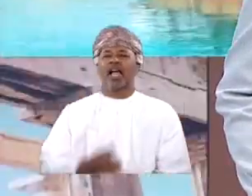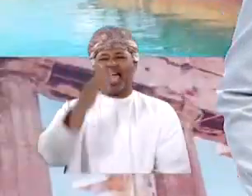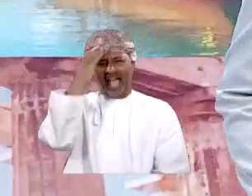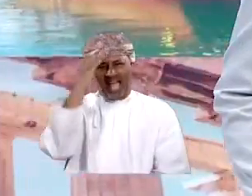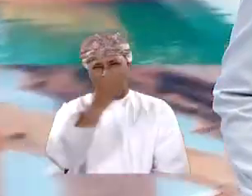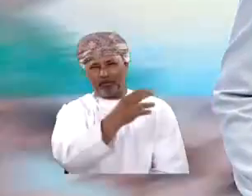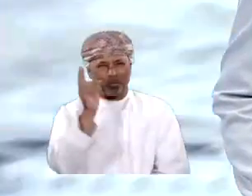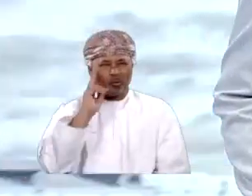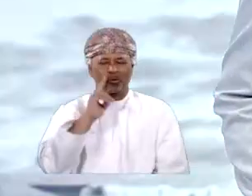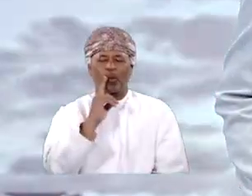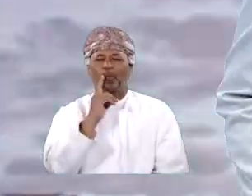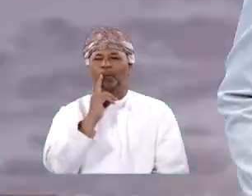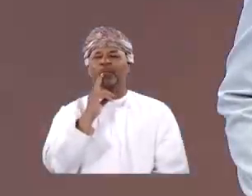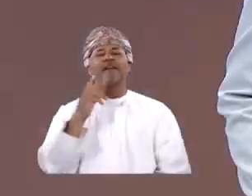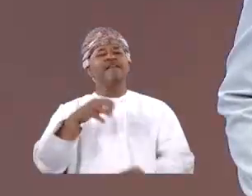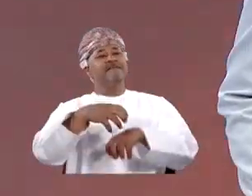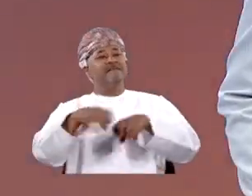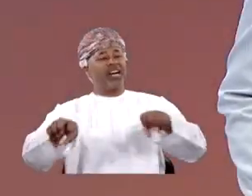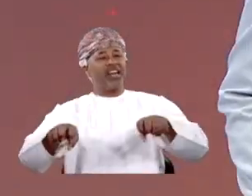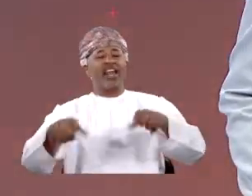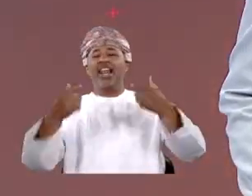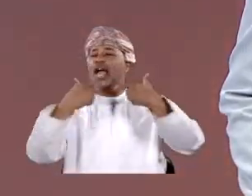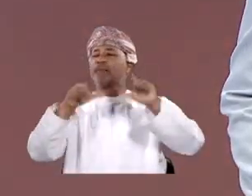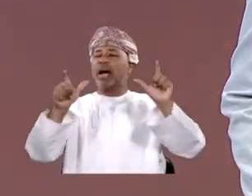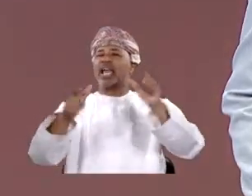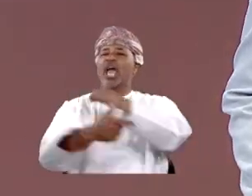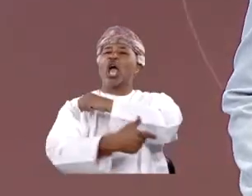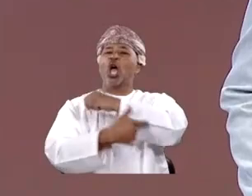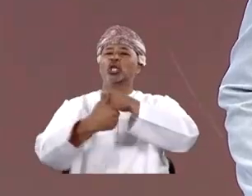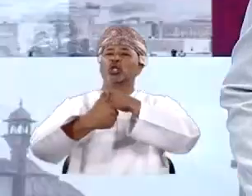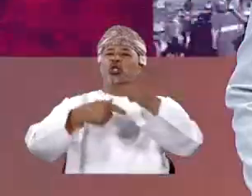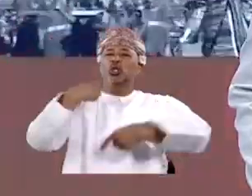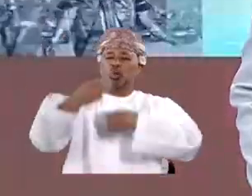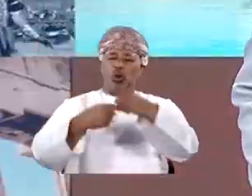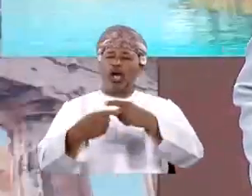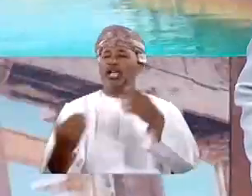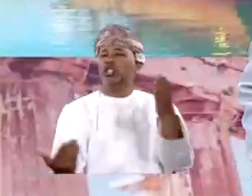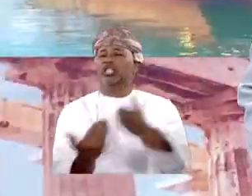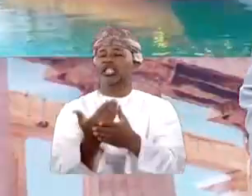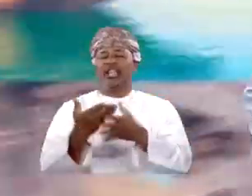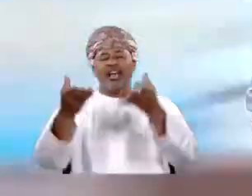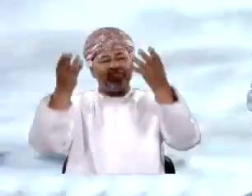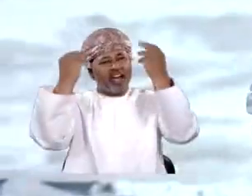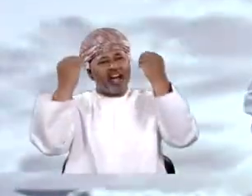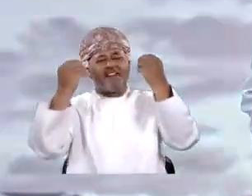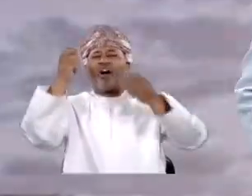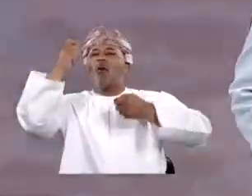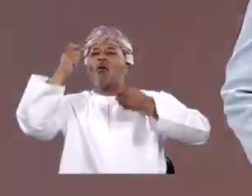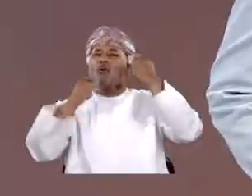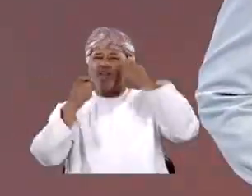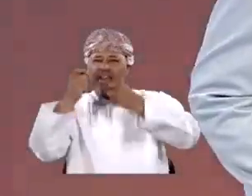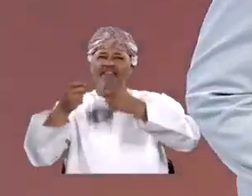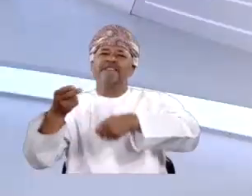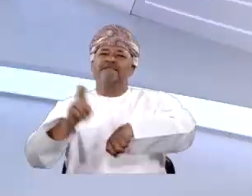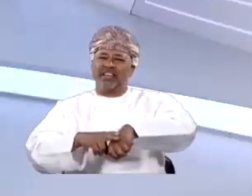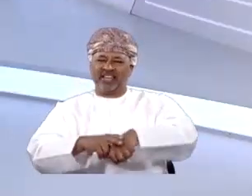أهلا ومرحبا بكم مشاهدينا في الفقرة الأخبارية الأسبوعية، وإلى جديد أخبار الثقافة والفن.